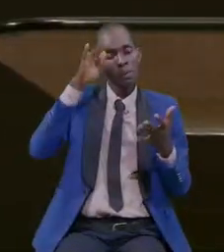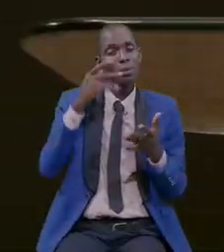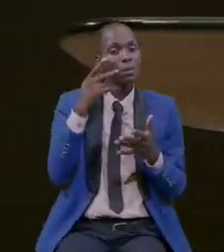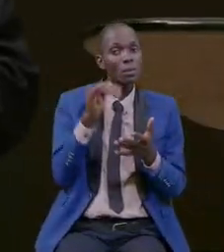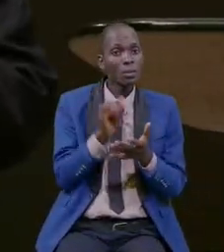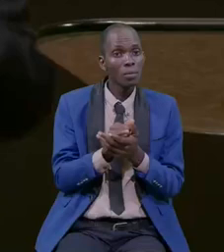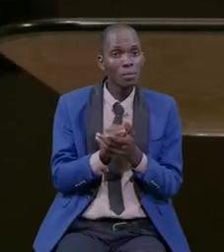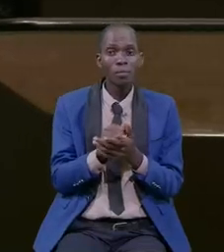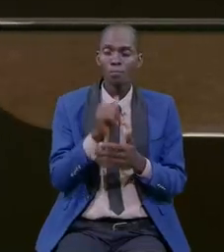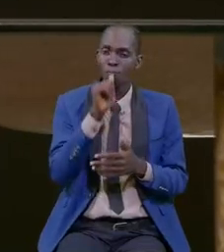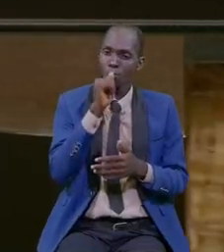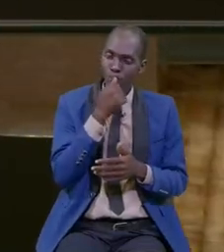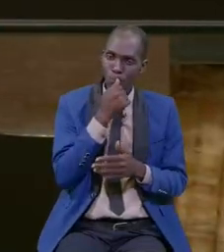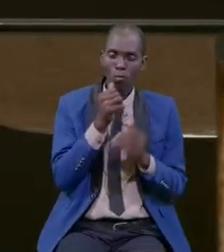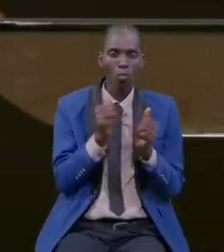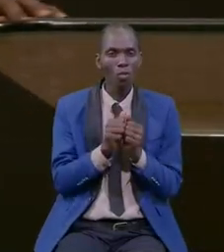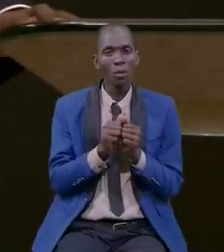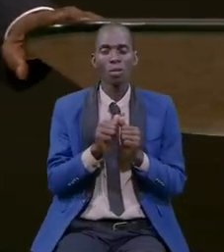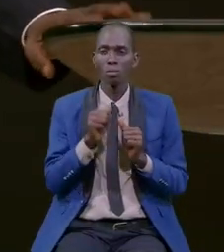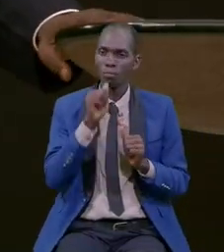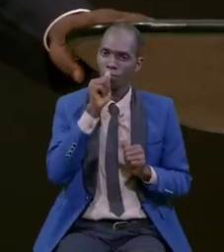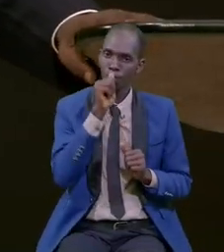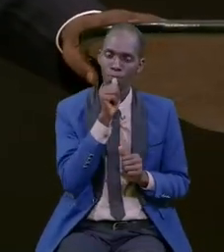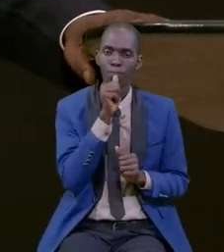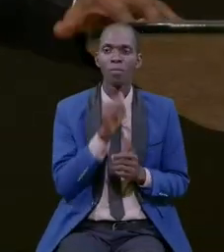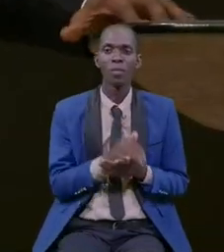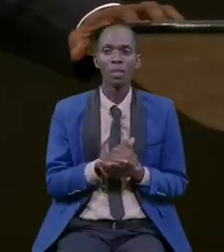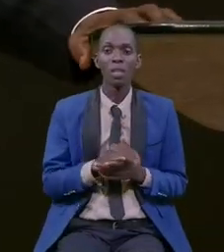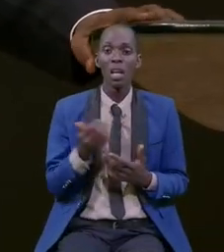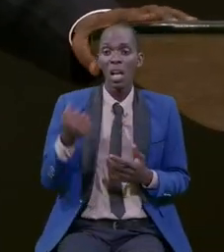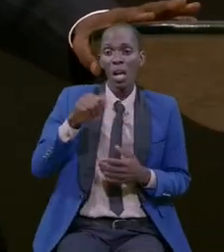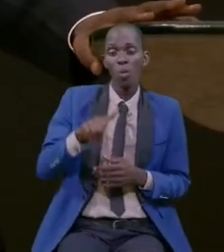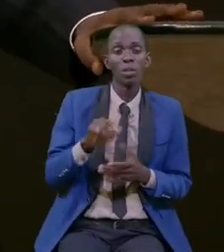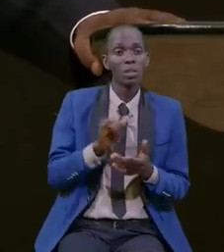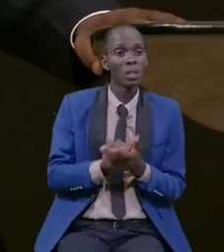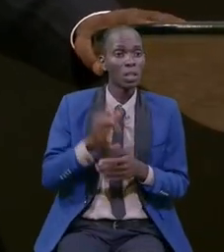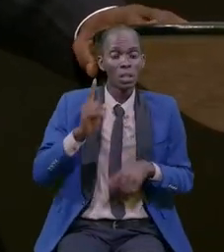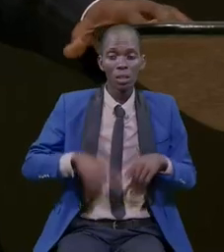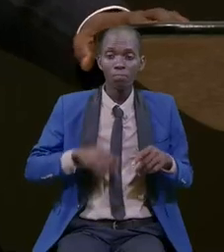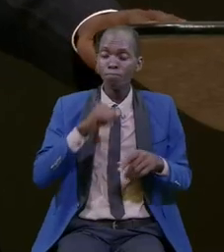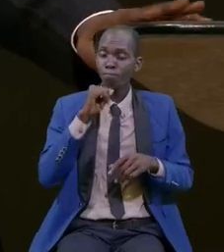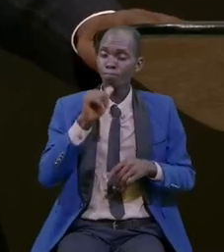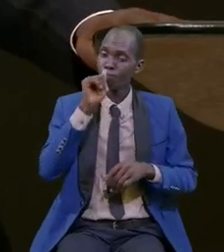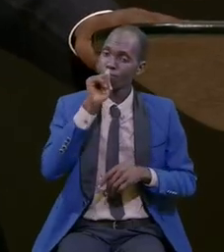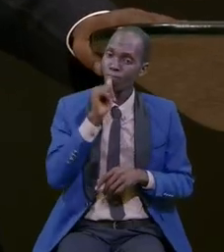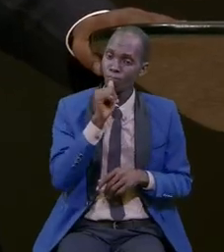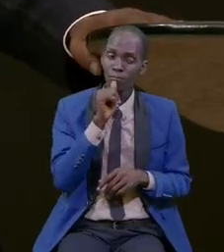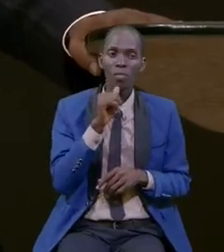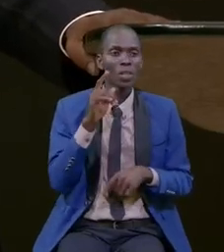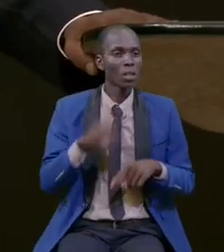l'endurance va de pare avec la patience qui que ce soit qui ne peut pas end n'a pas non plus la